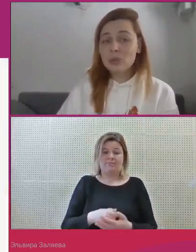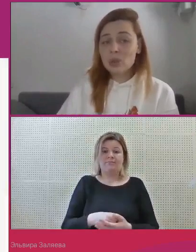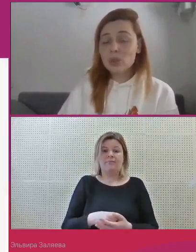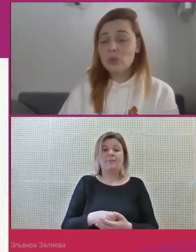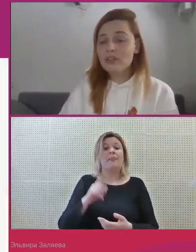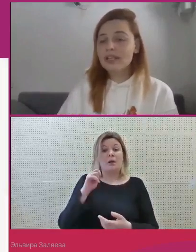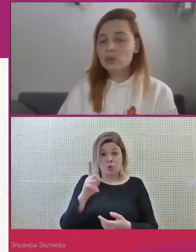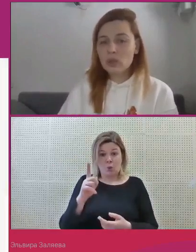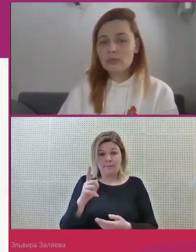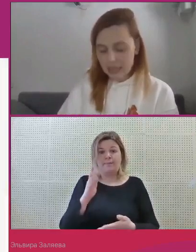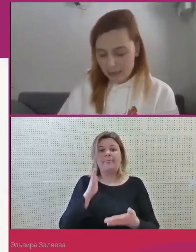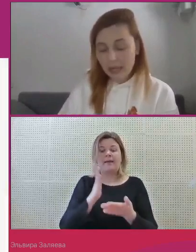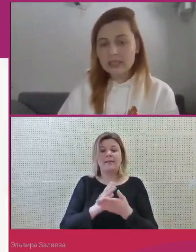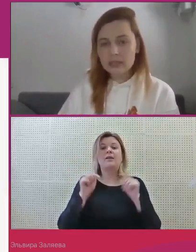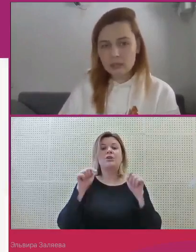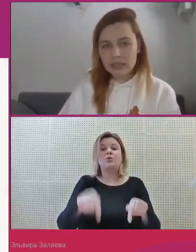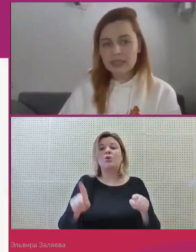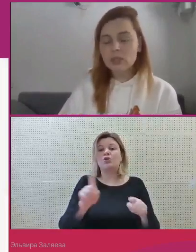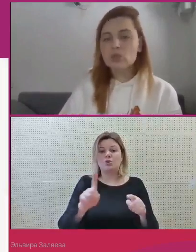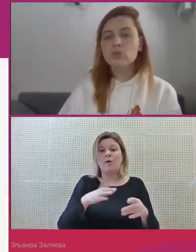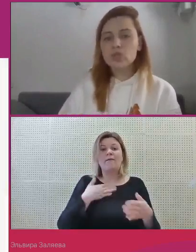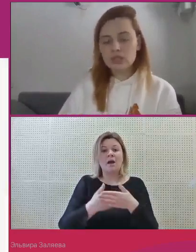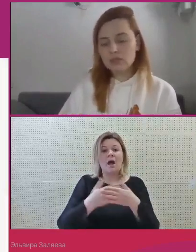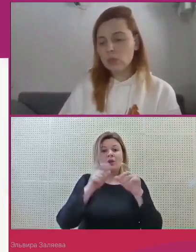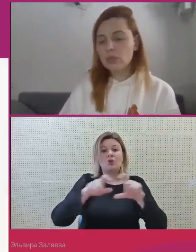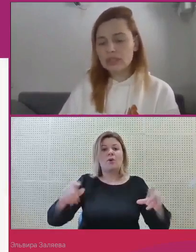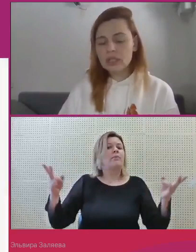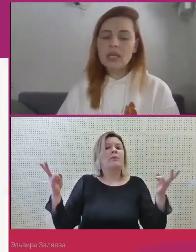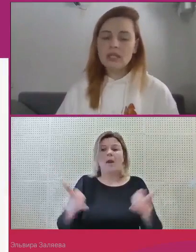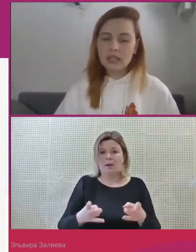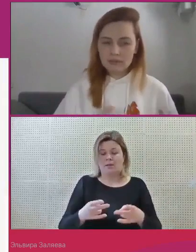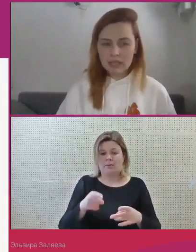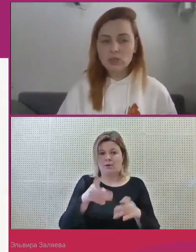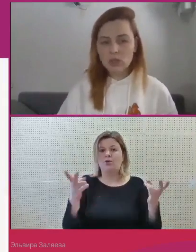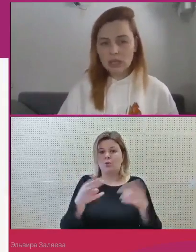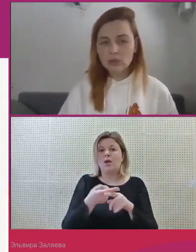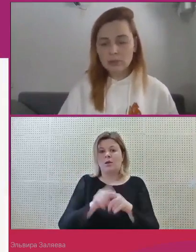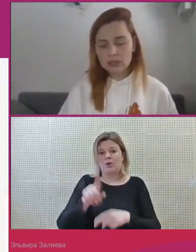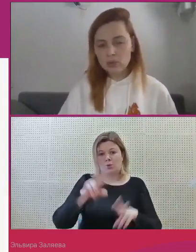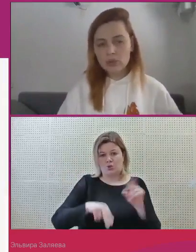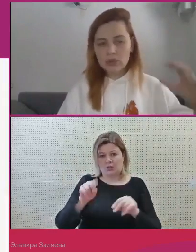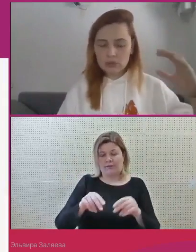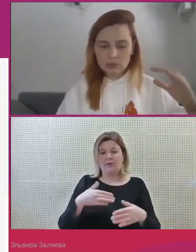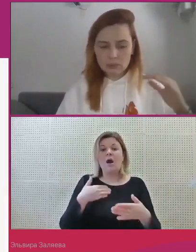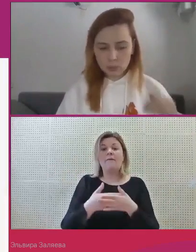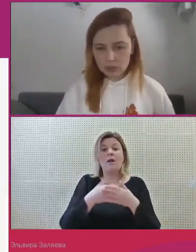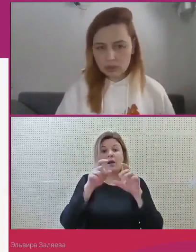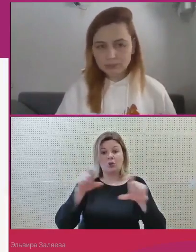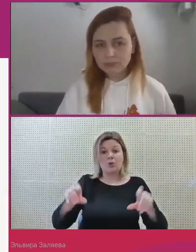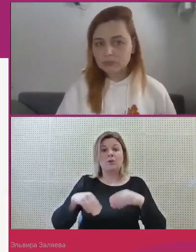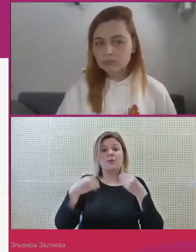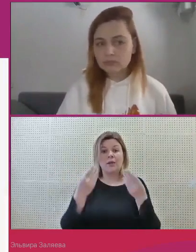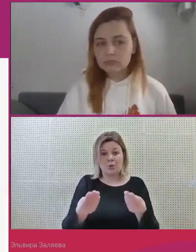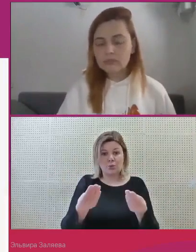есть и то, что волонтерам необходимо, и это нужно учитывать. То есть волонтеры дают определенные